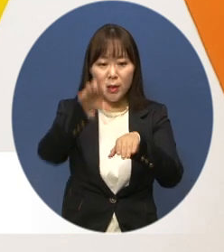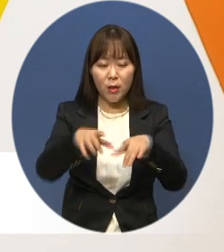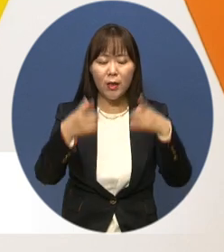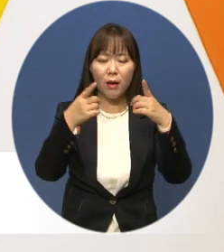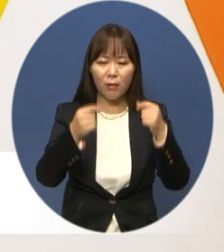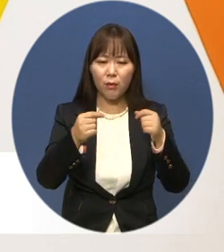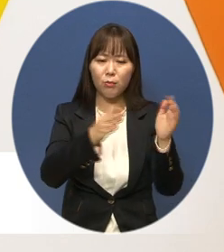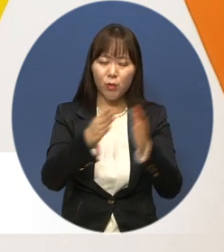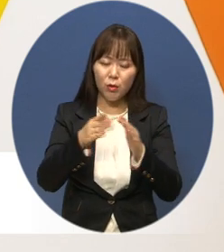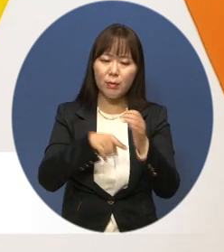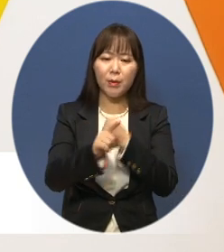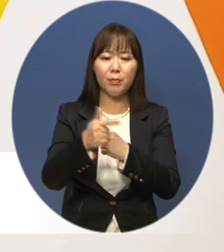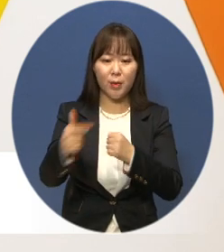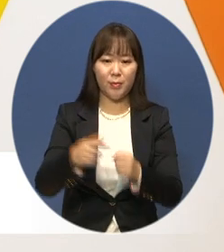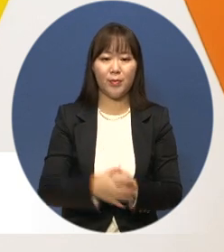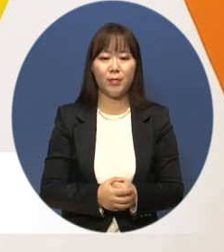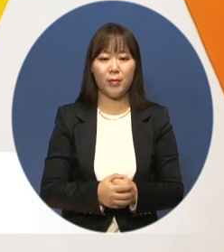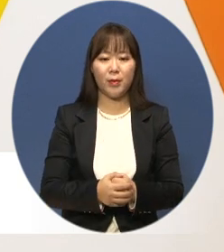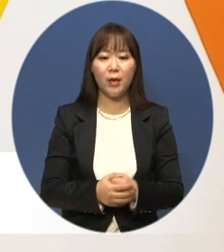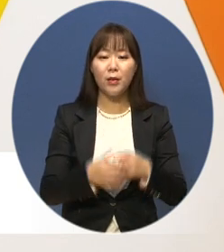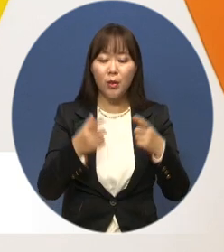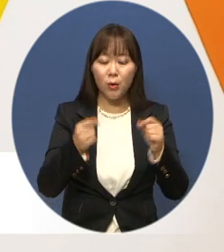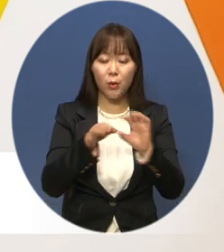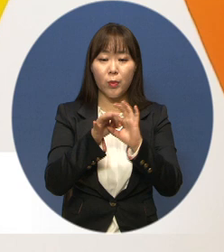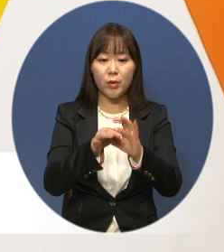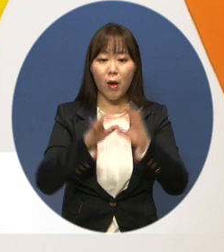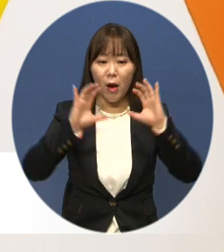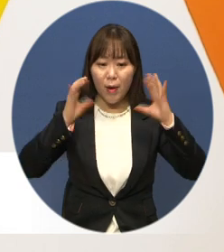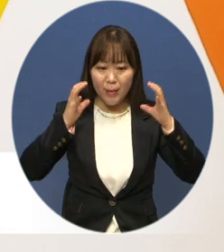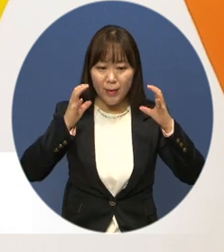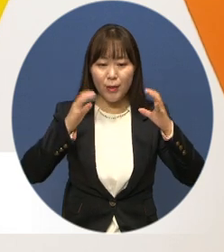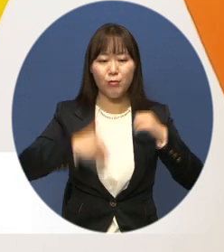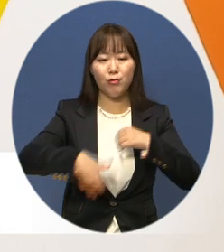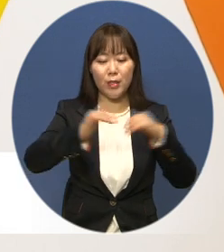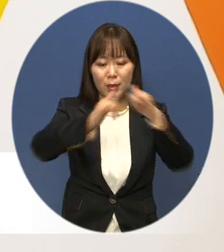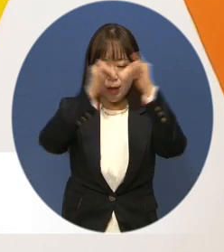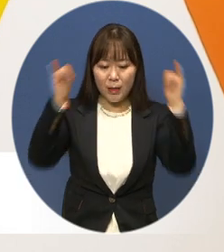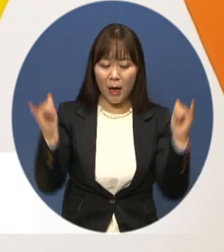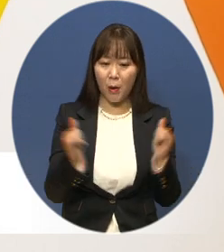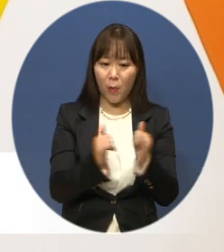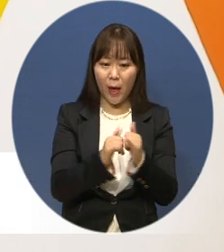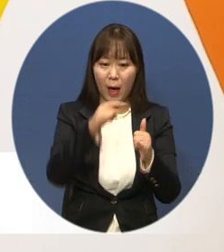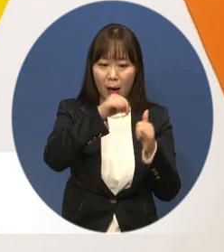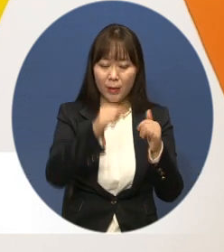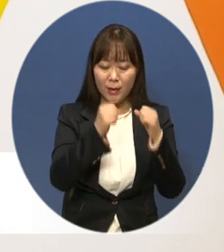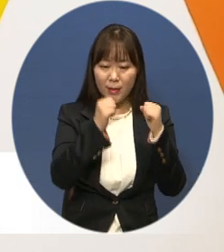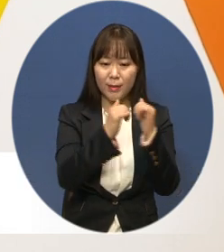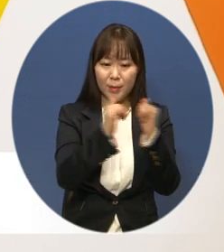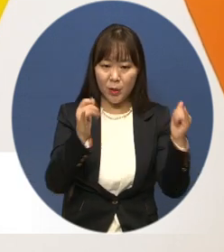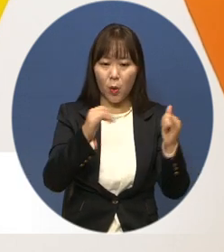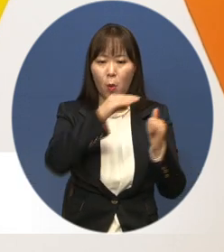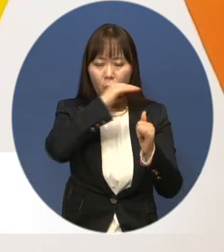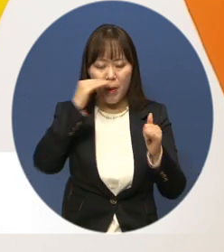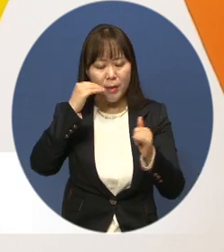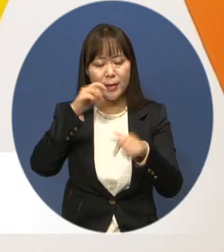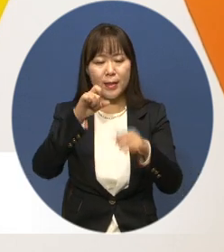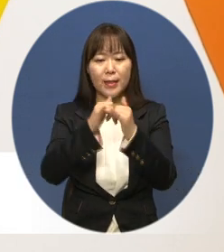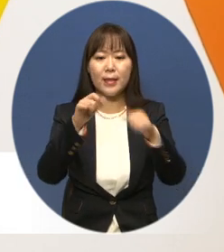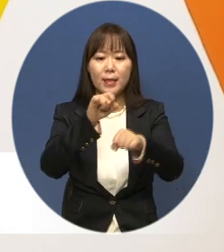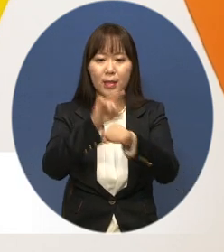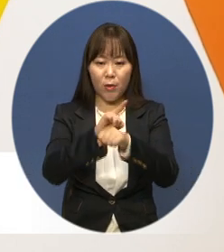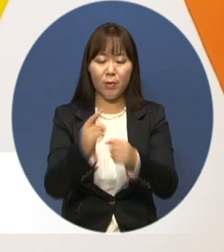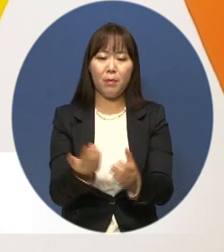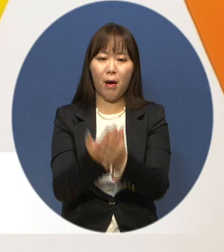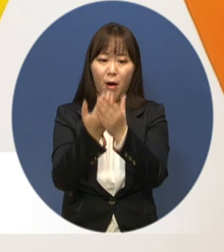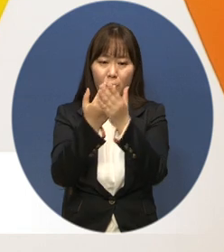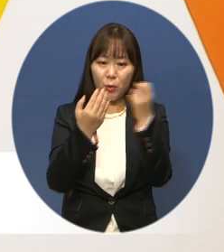큰 의미가 있고요. 이런 걸 통해서 우리 어린아이들이 우리 사회 구성원으로서 올바른